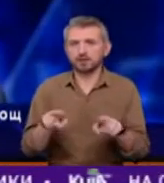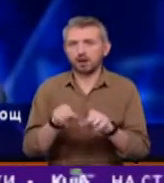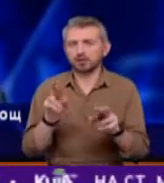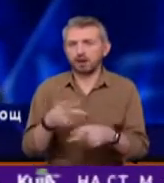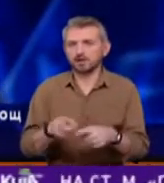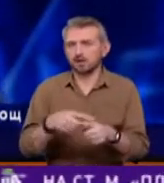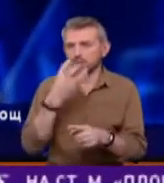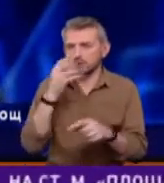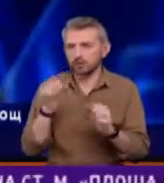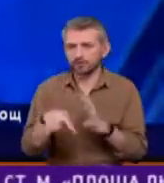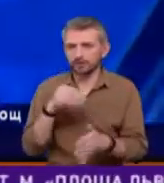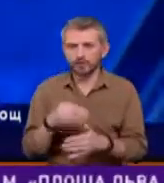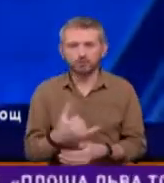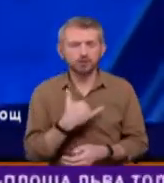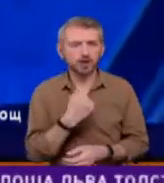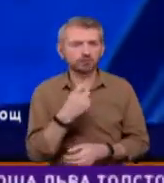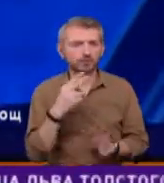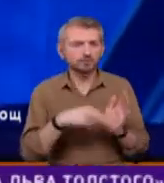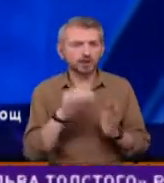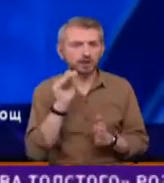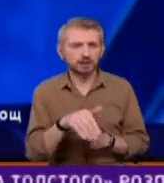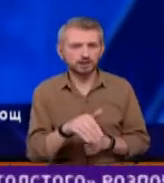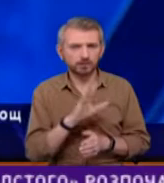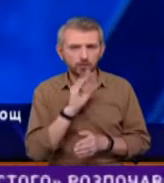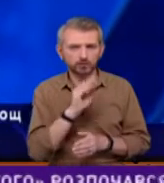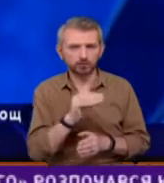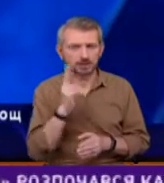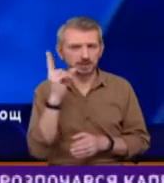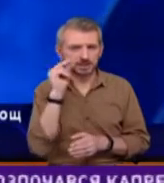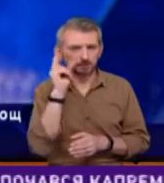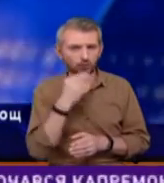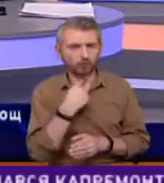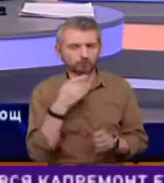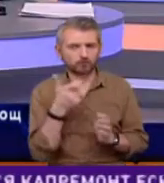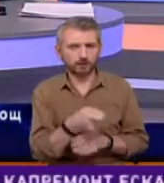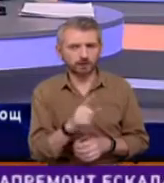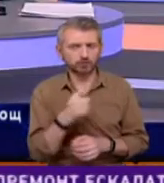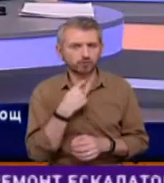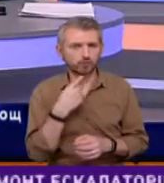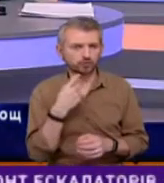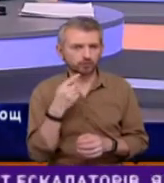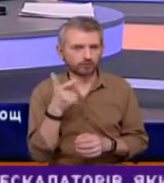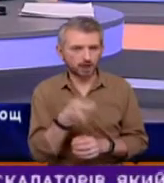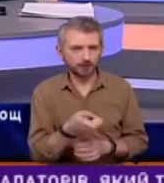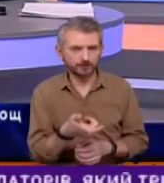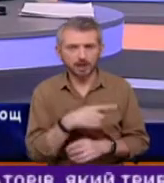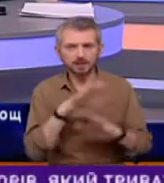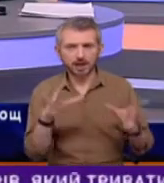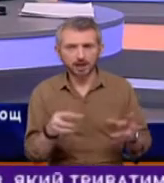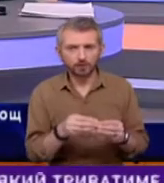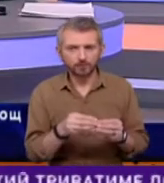Чи слухайте, не кловна, ну 170 тисяч озвучили цифру голосування, щоб проголосували.